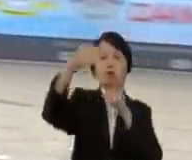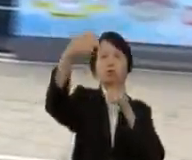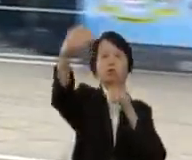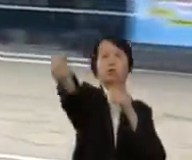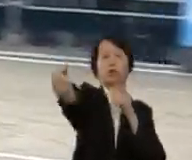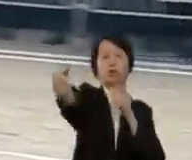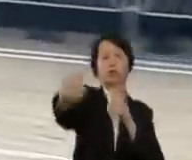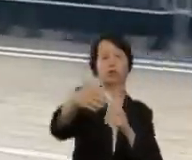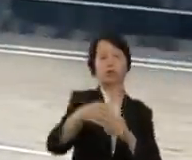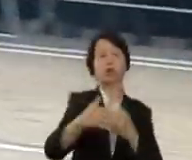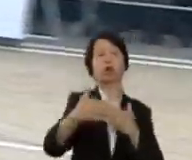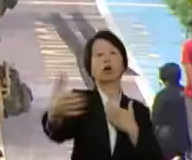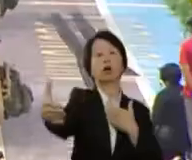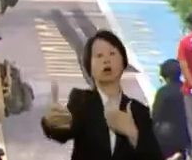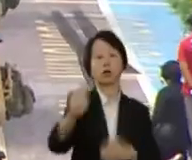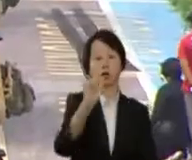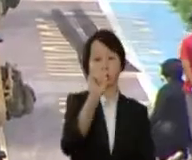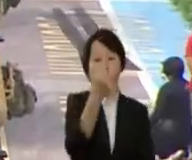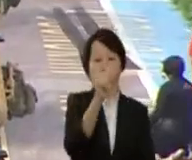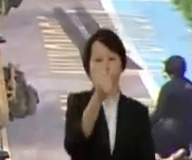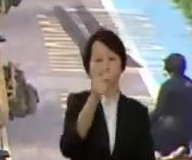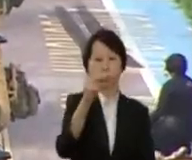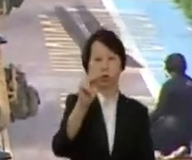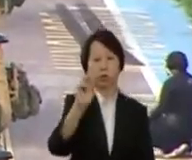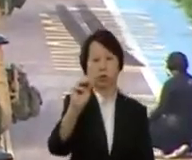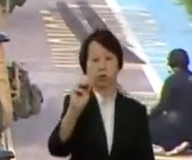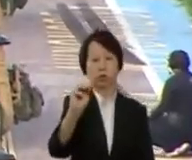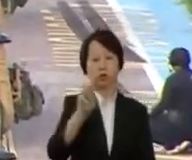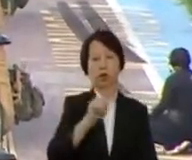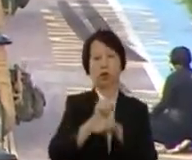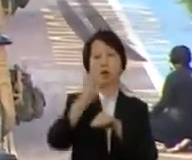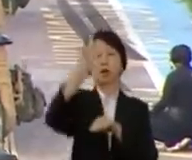maksima sejauh 10 km.